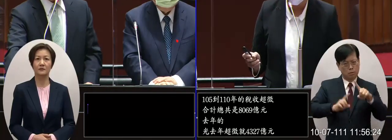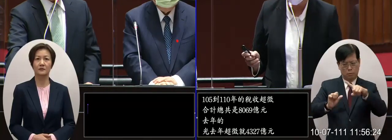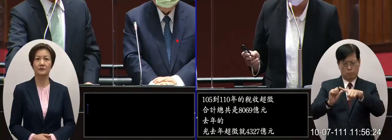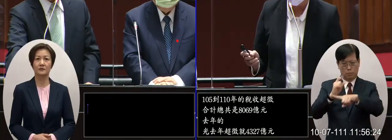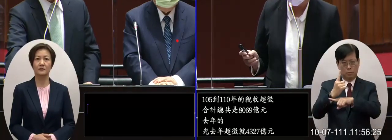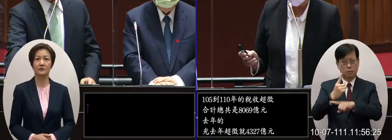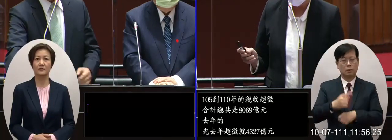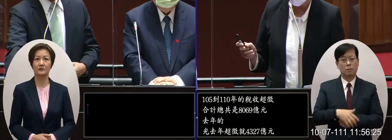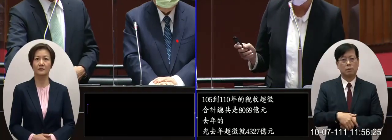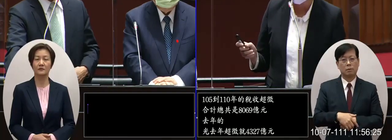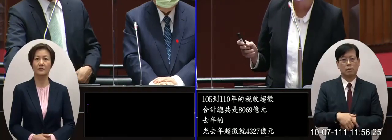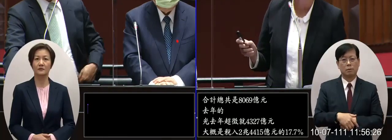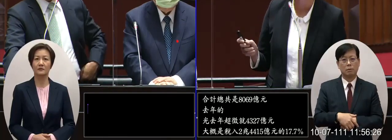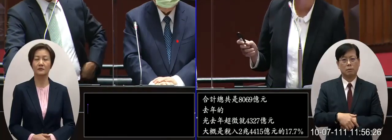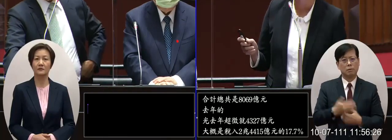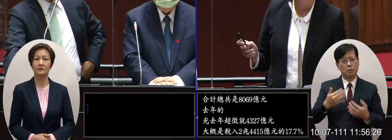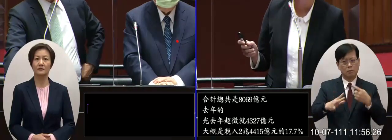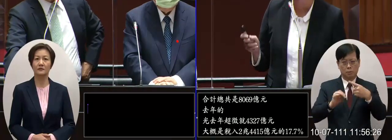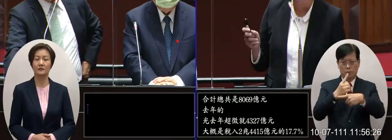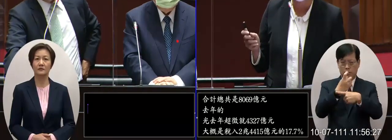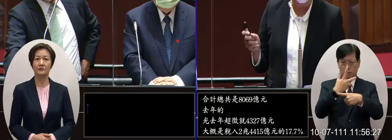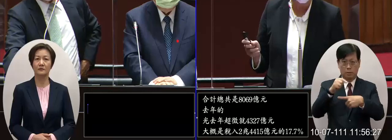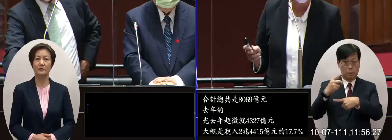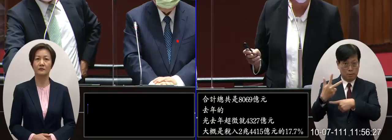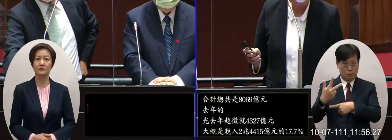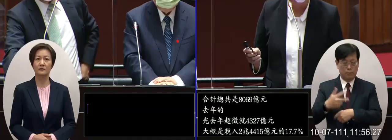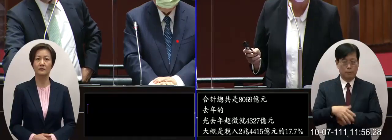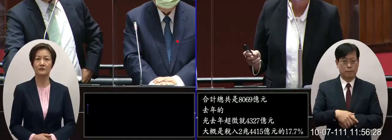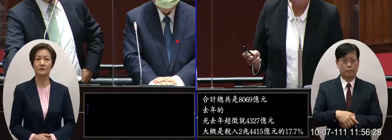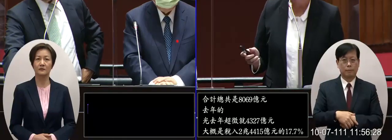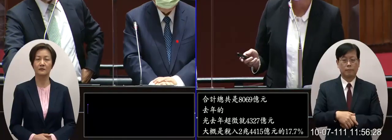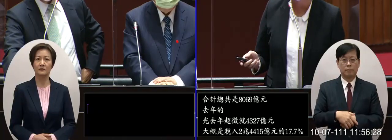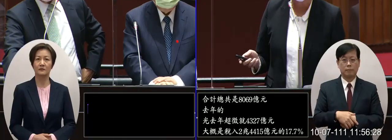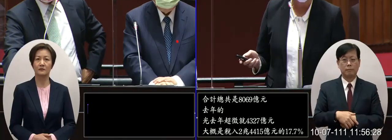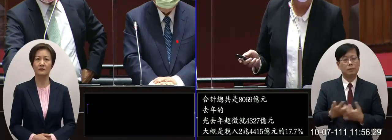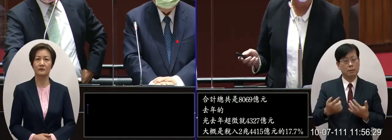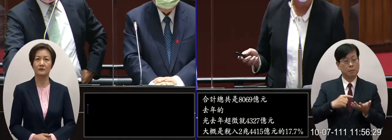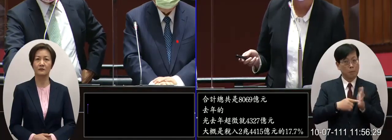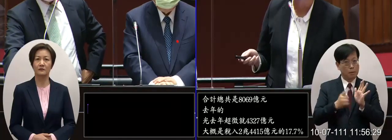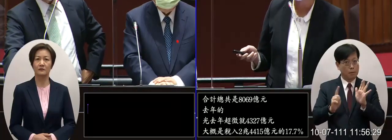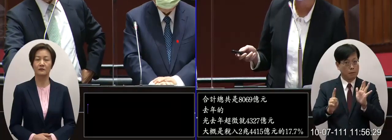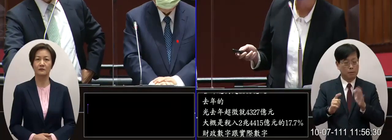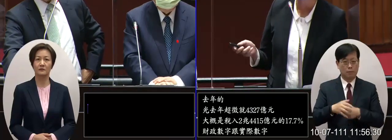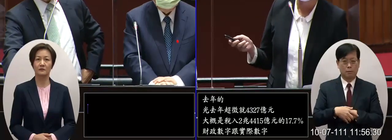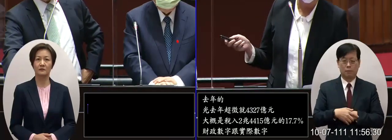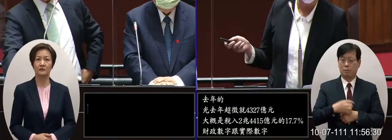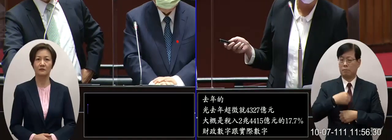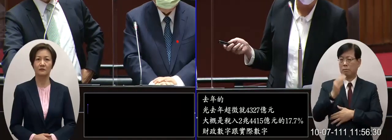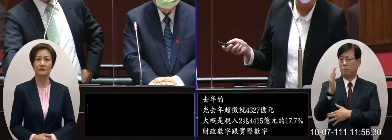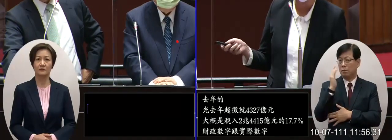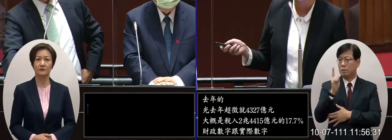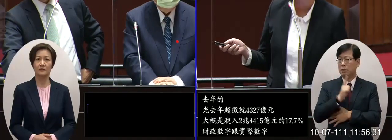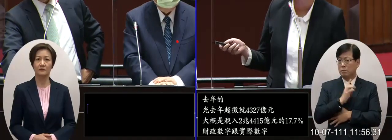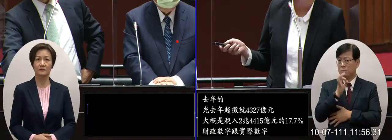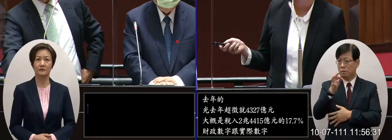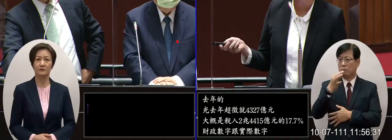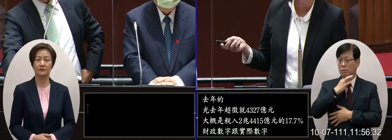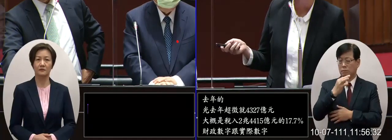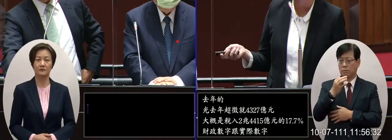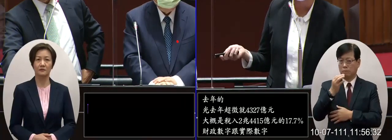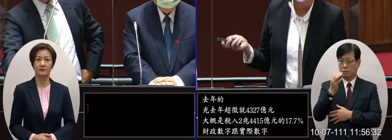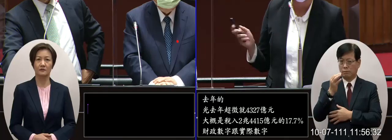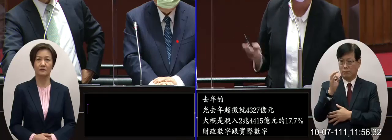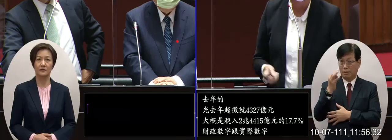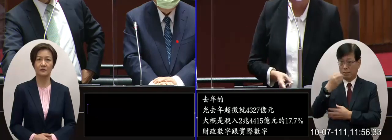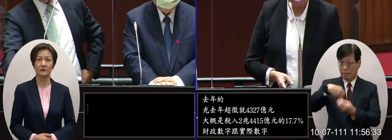一的一个落差，将近17.7%，将近五分之一的落差，显示我们政府的财政数字